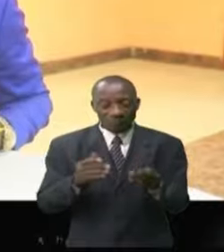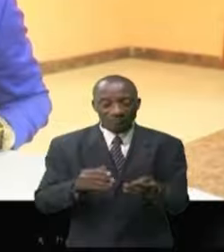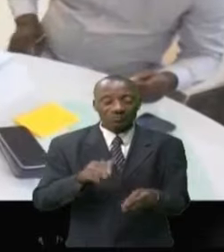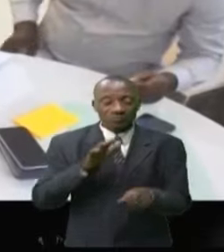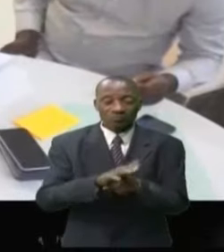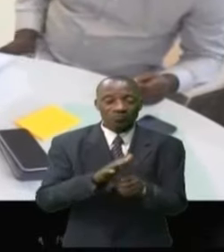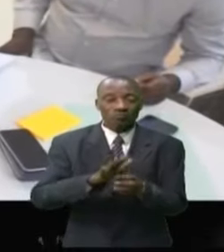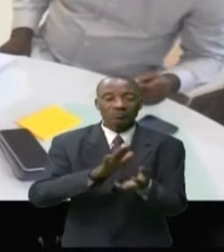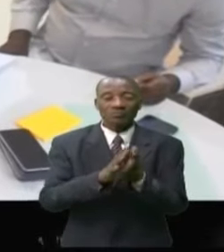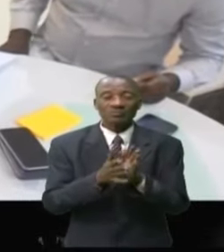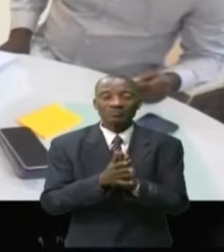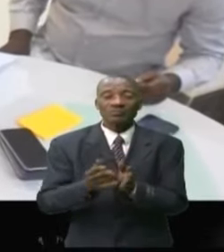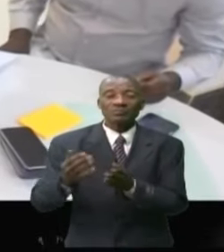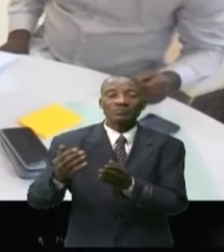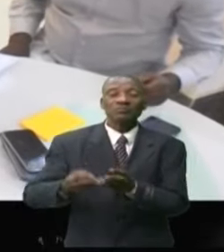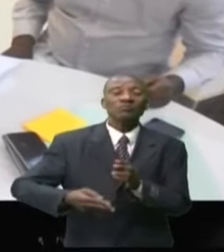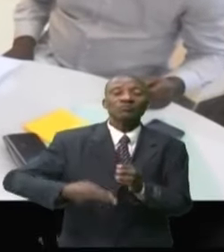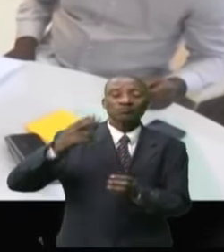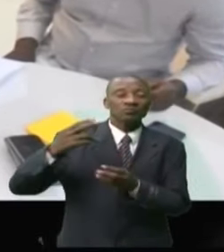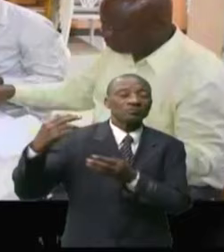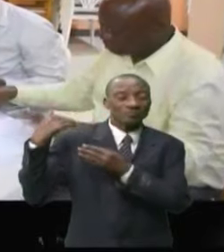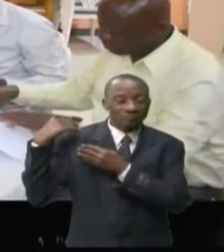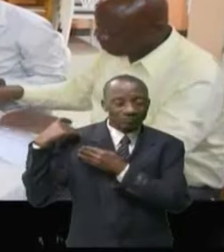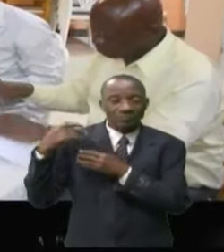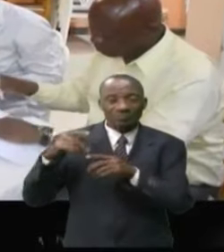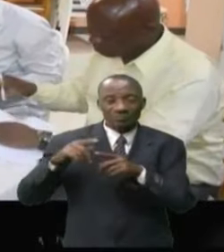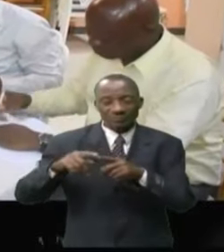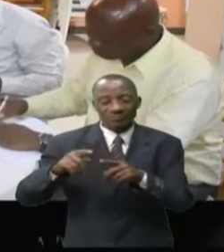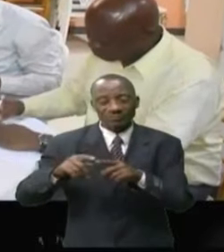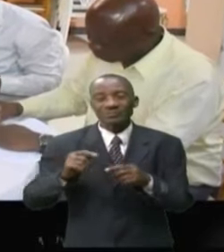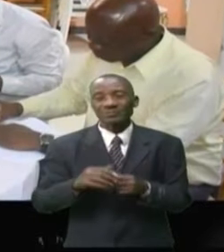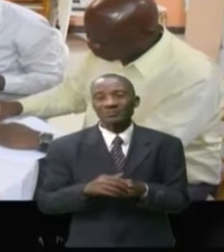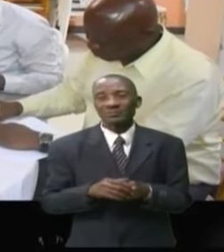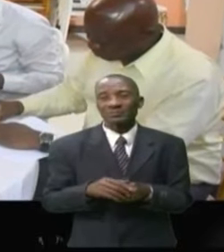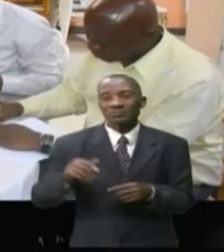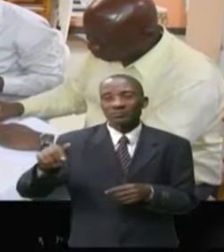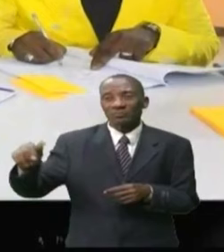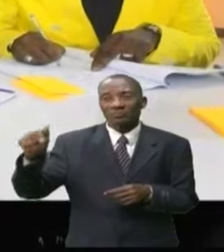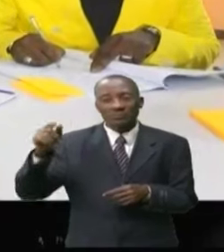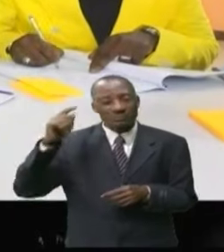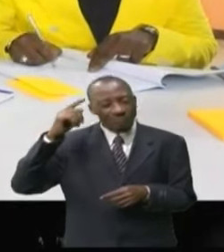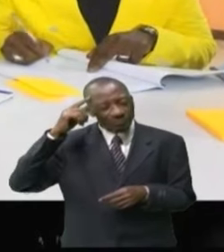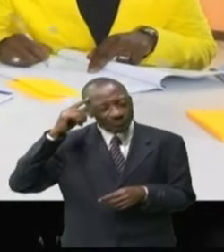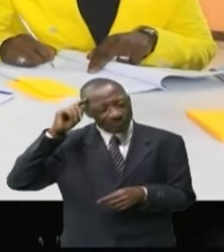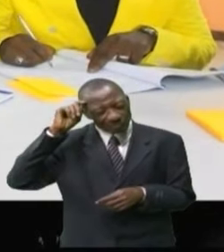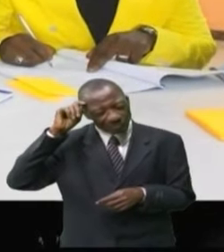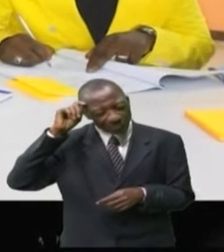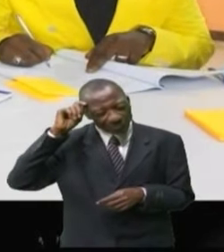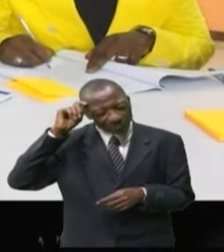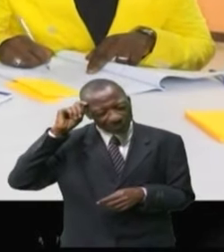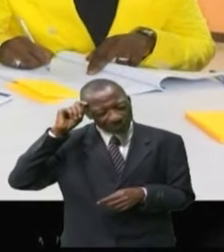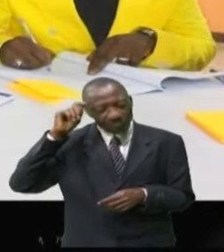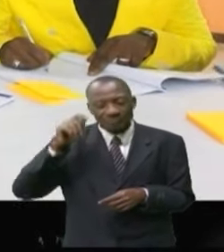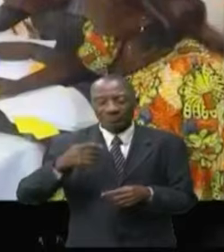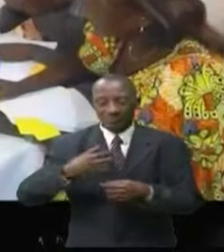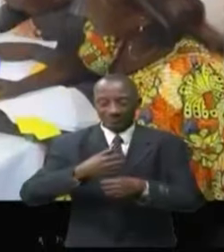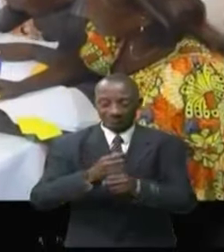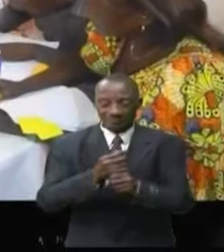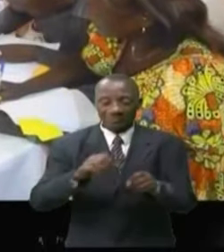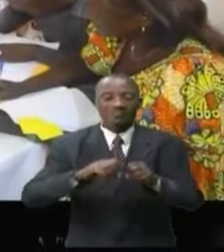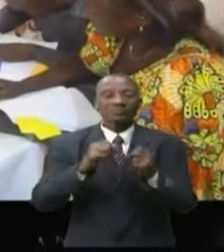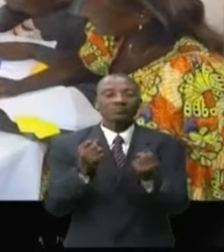sur ces documents qui marque le début des activités d'assanips association des anciens élèves de l'Institut pédagogique de